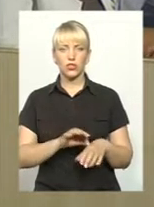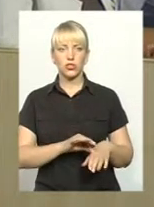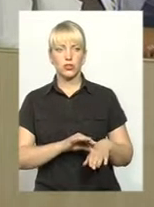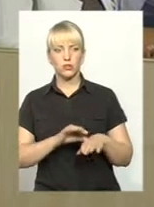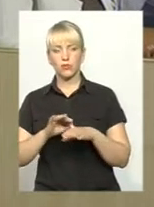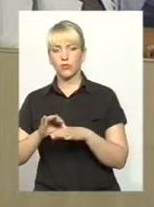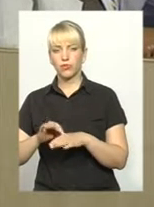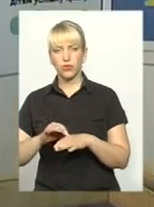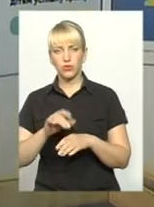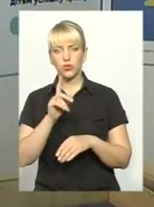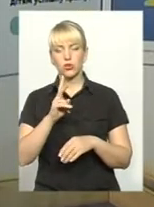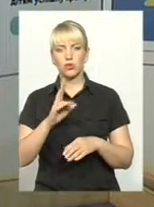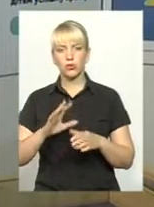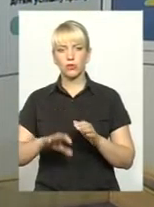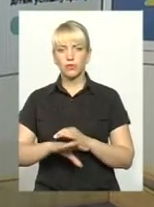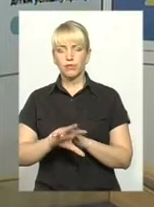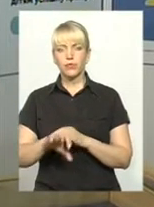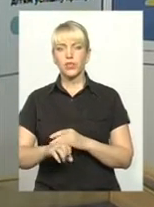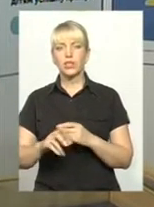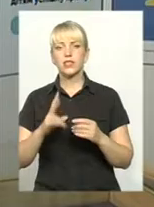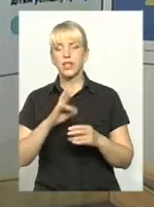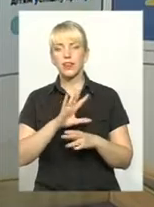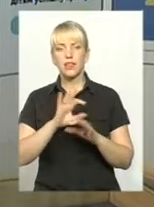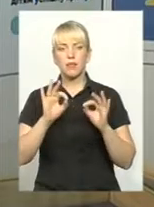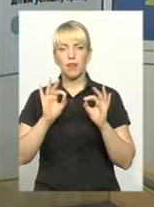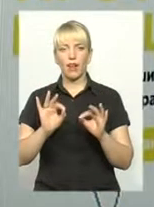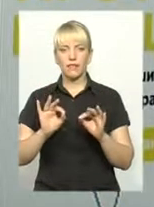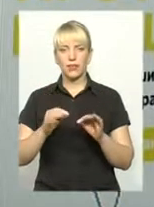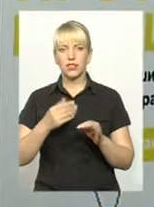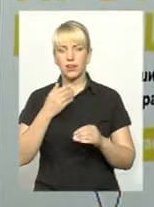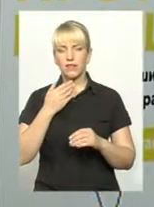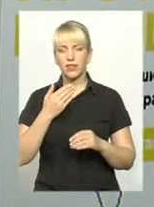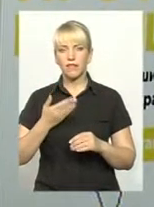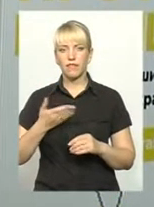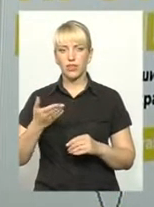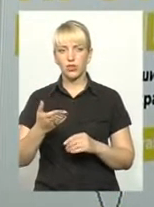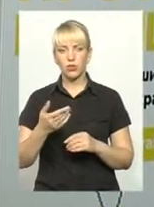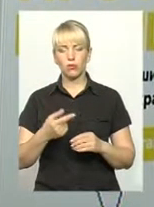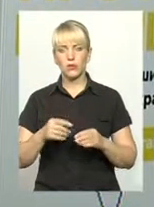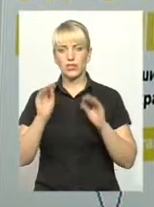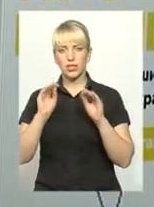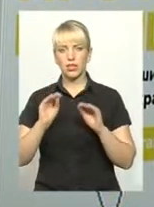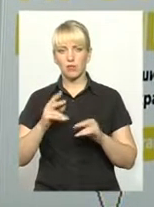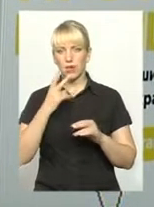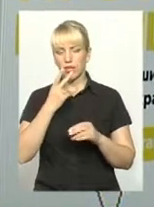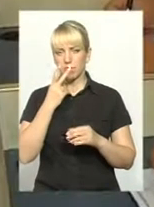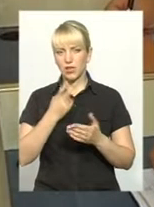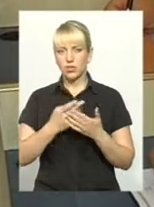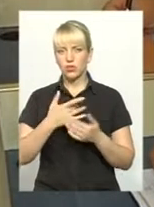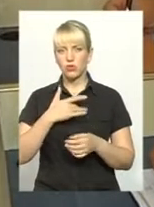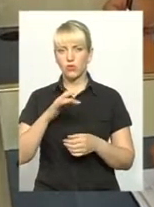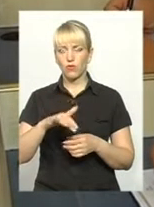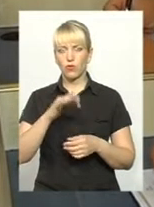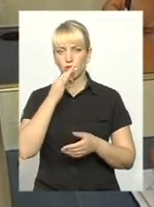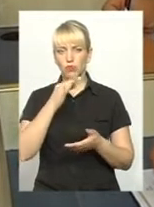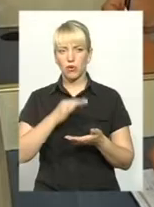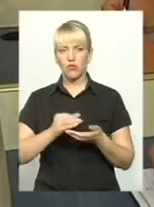воду нечистих на руку чиновників, за неправдиві відомості у декларації тепер передбачено суворішу відповідальність,